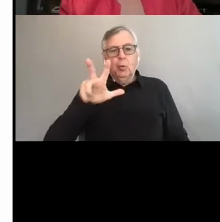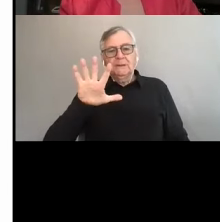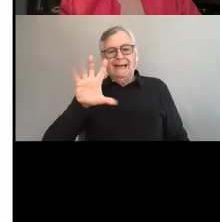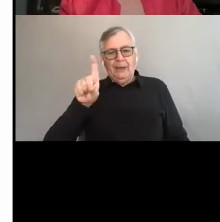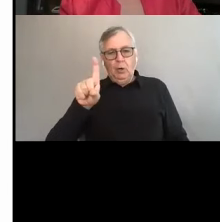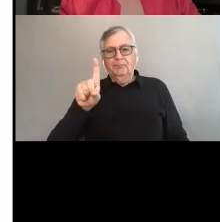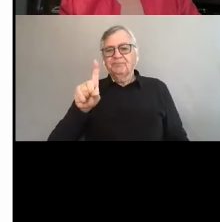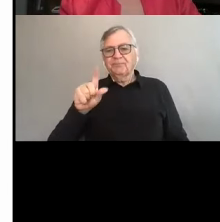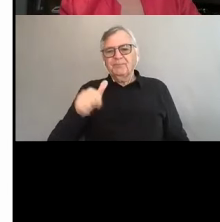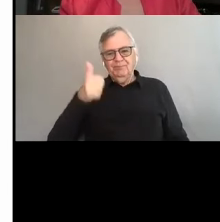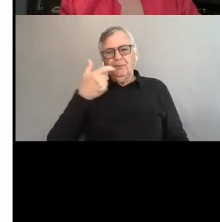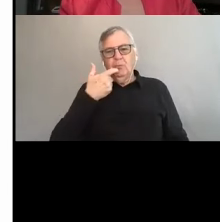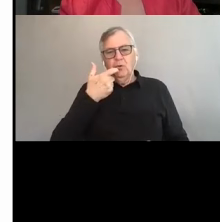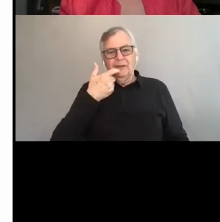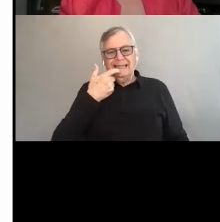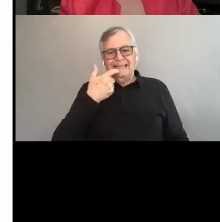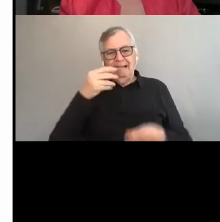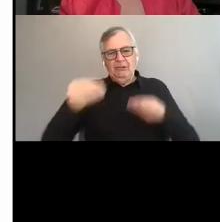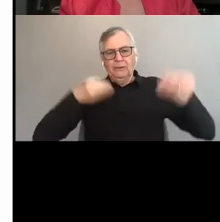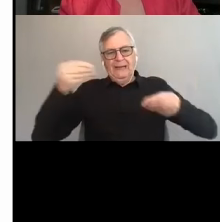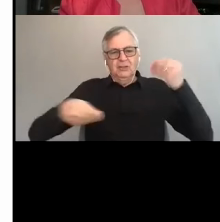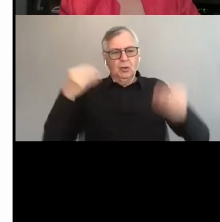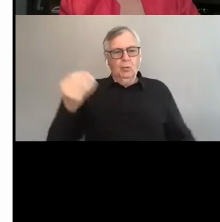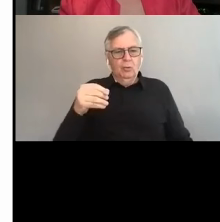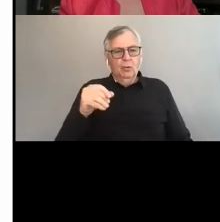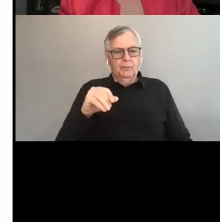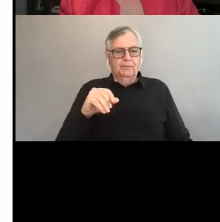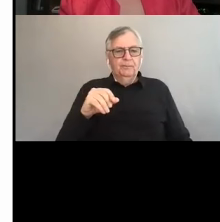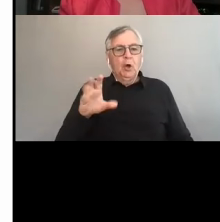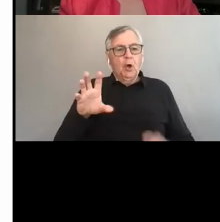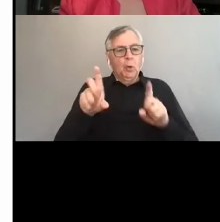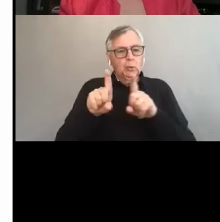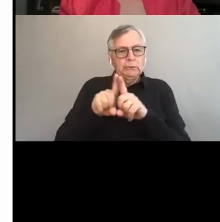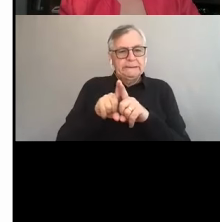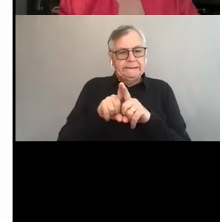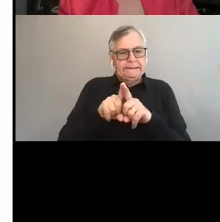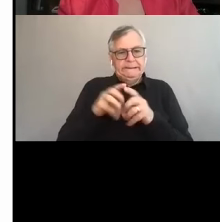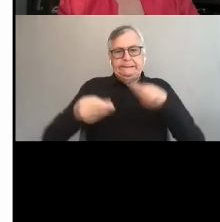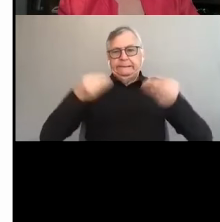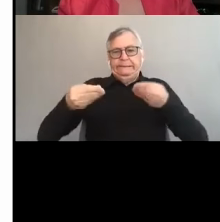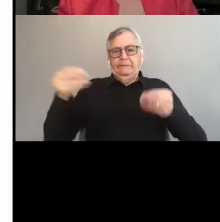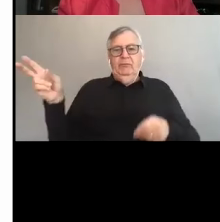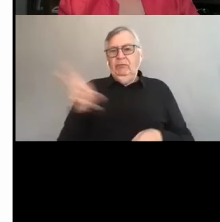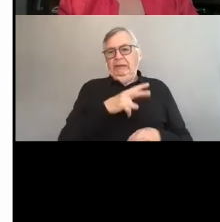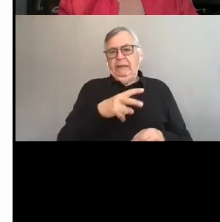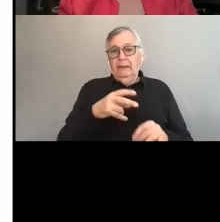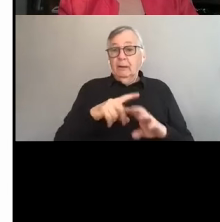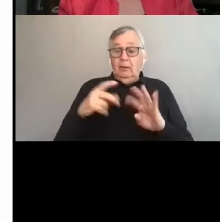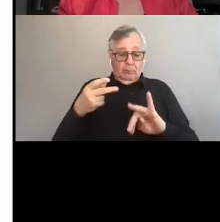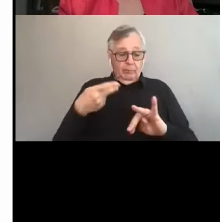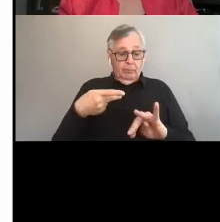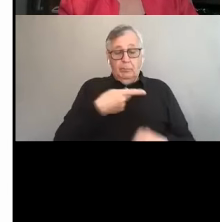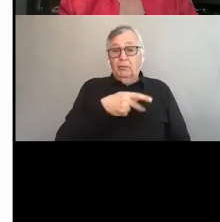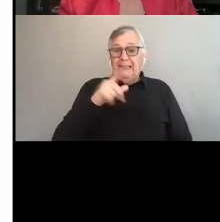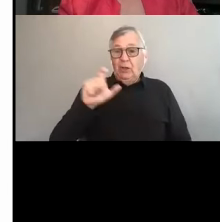% plus contagieux que la souche de base. Et puis, il se propage rapidement. Puis malheureusement, au Québec, on est un